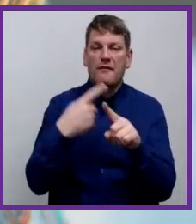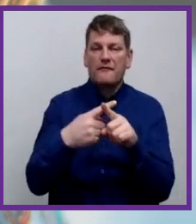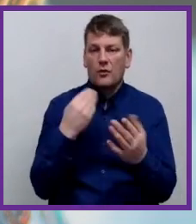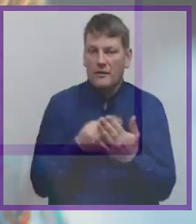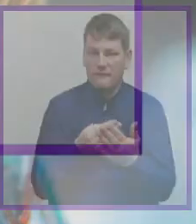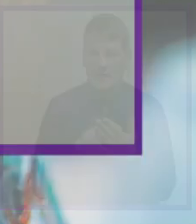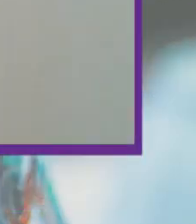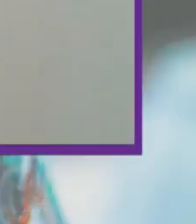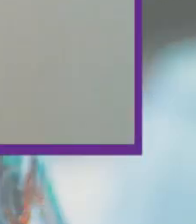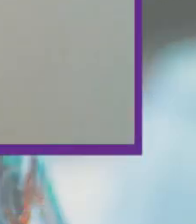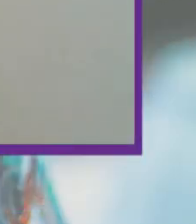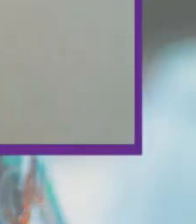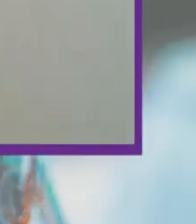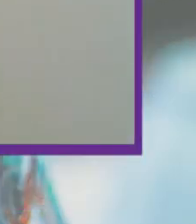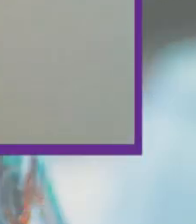jums!